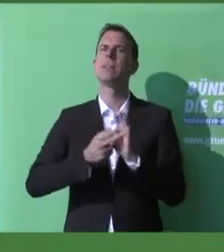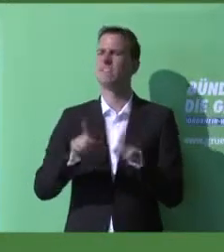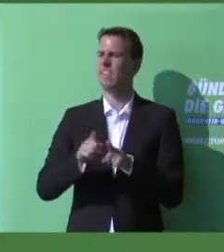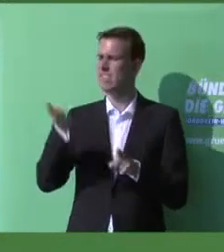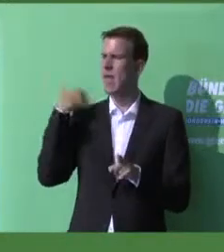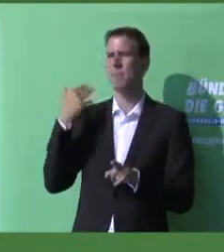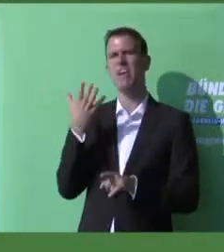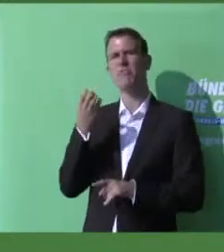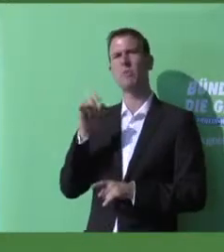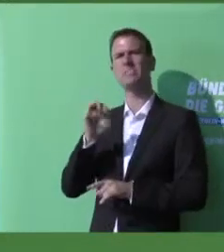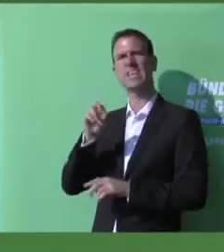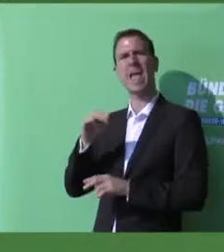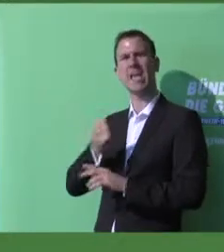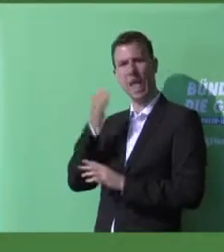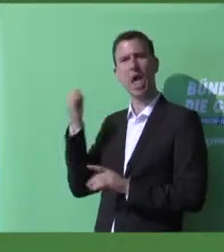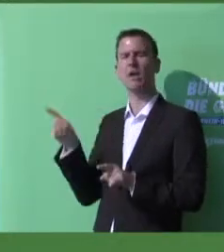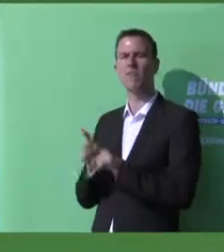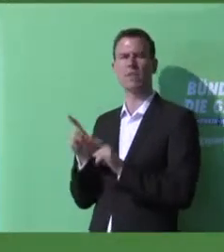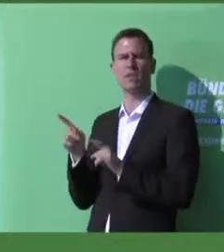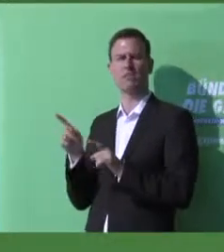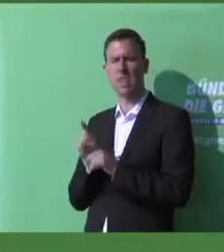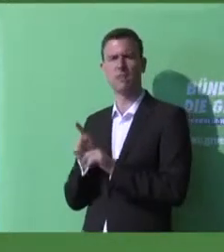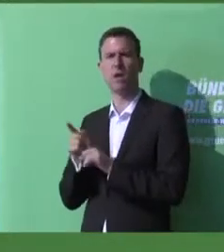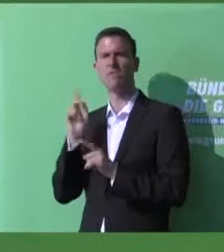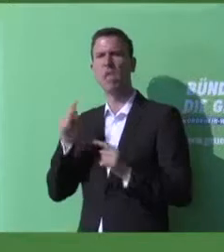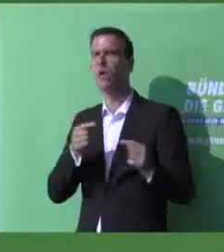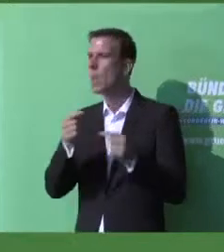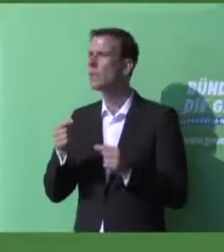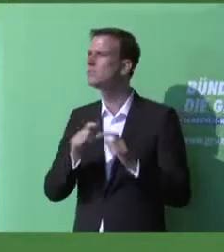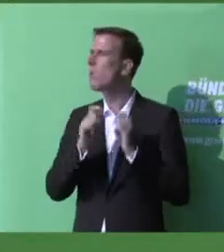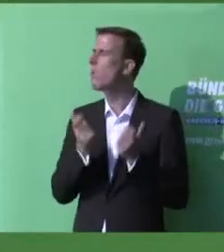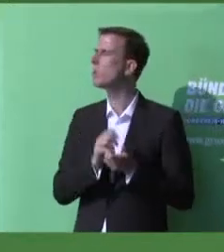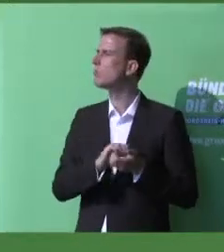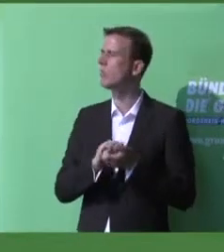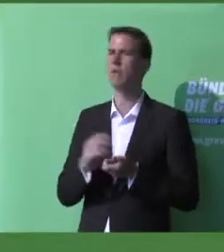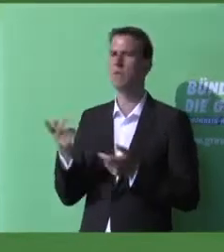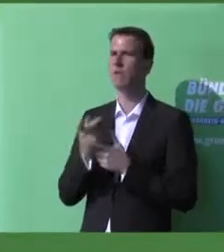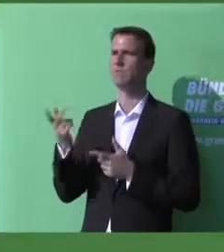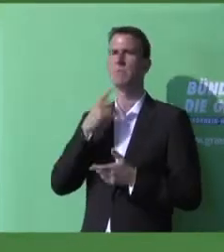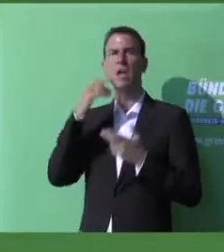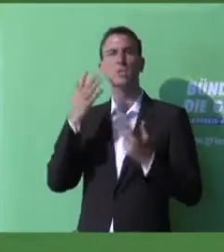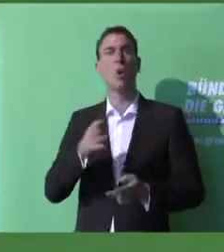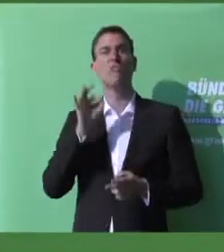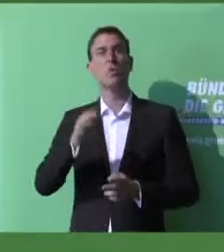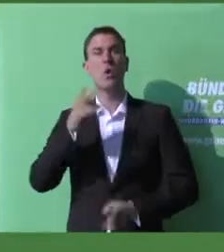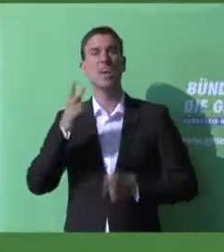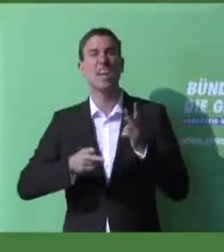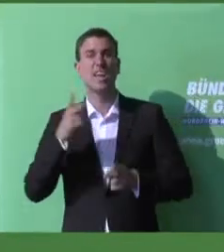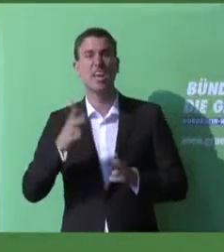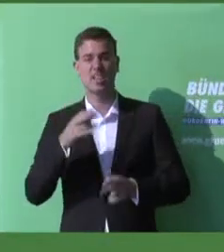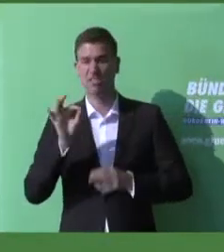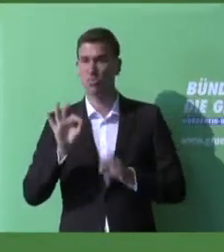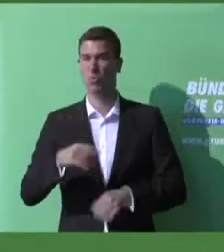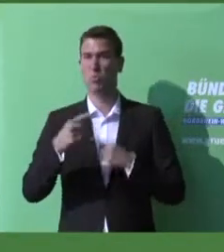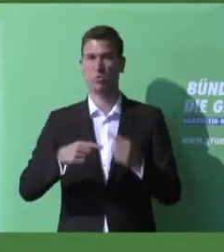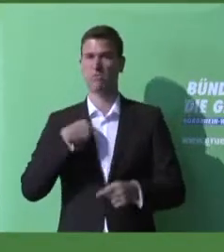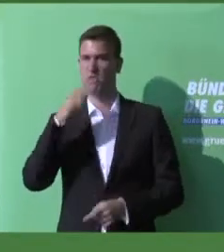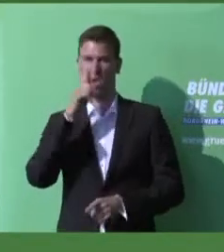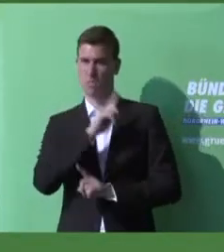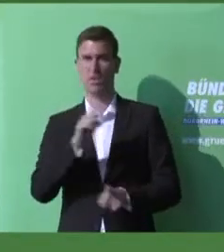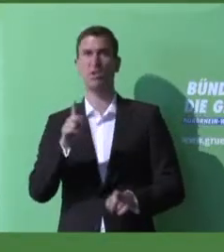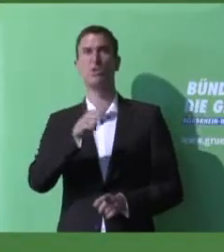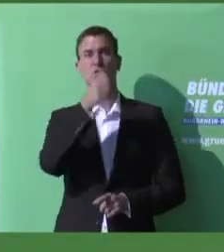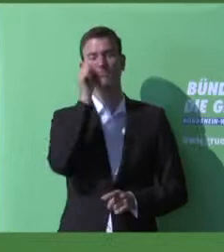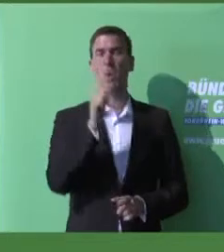jetzigen Koalition erschüttert. Ich halte es trotzdem für gerichtsökonomisch keine gute Idee, schwule und